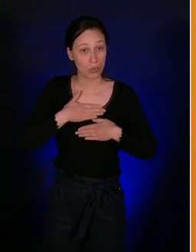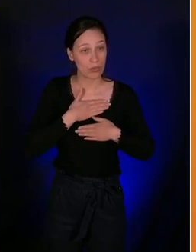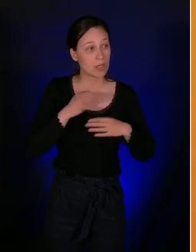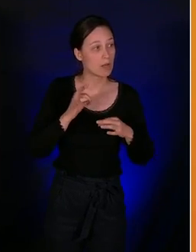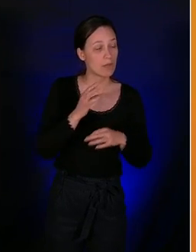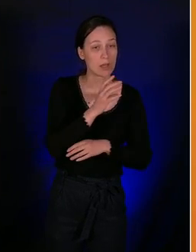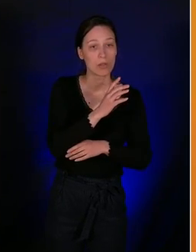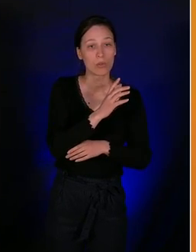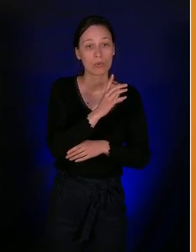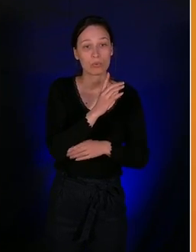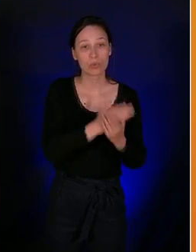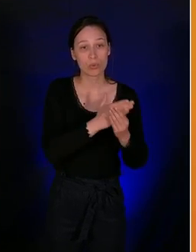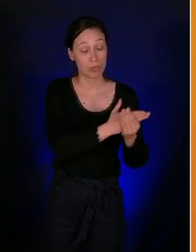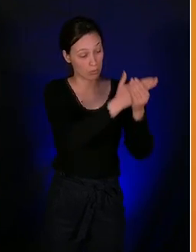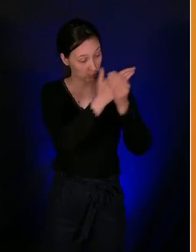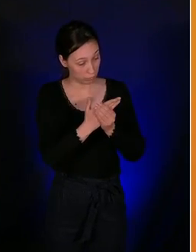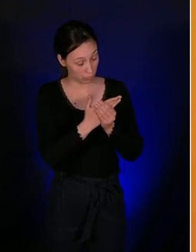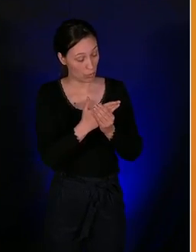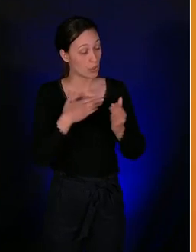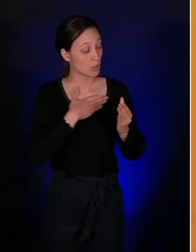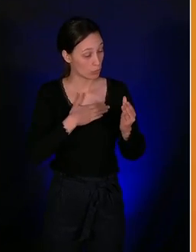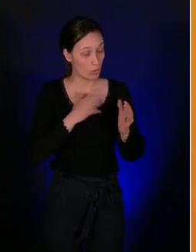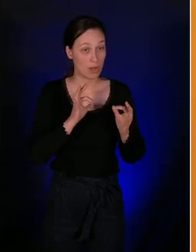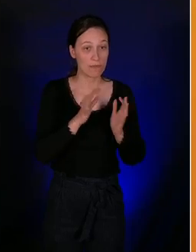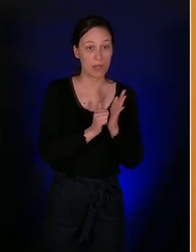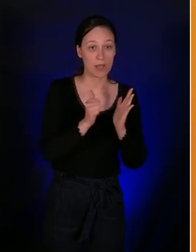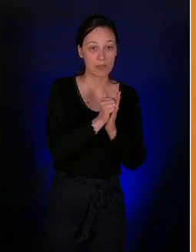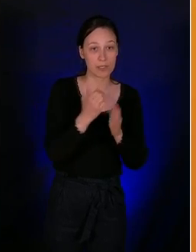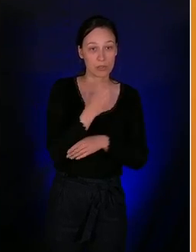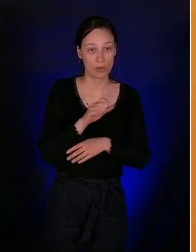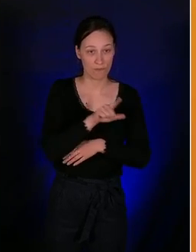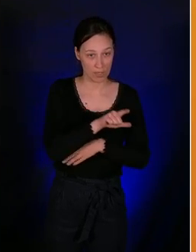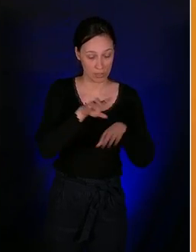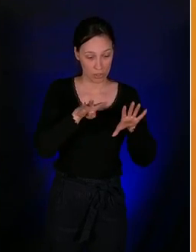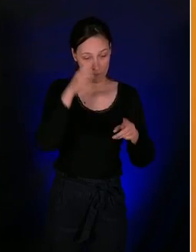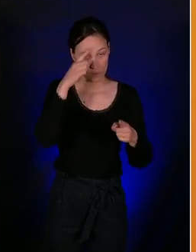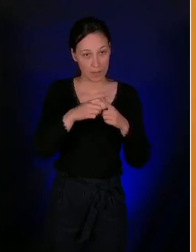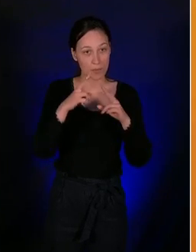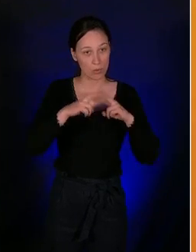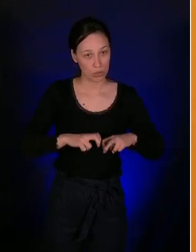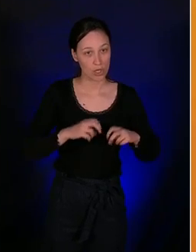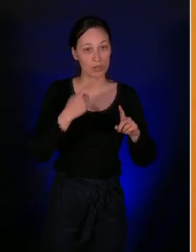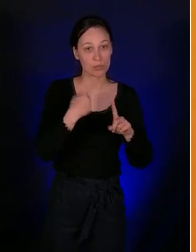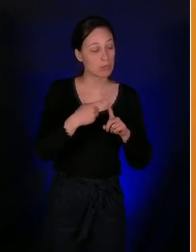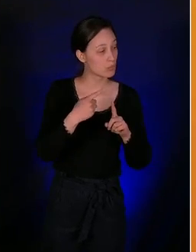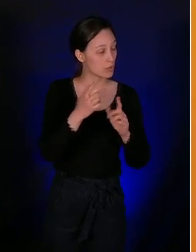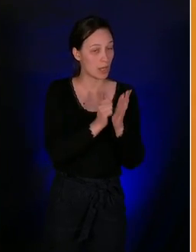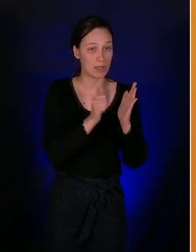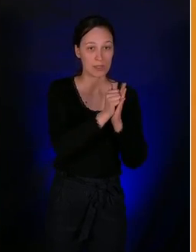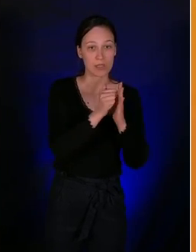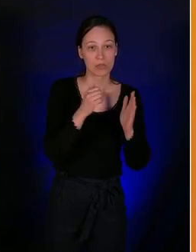matin, des amendements aux articles 129 qui traitent de la recherche et de l'article 140 qui traite du